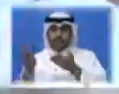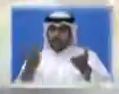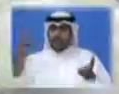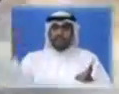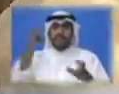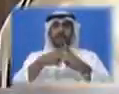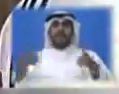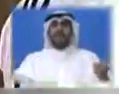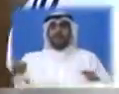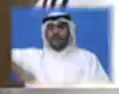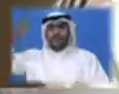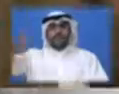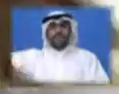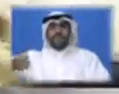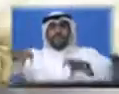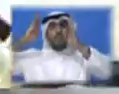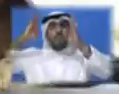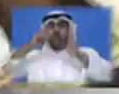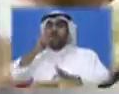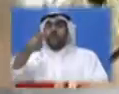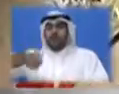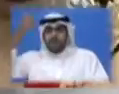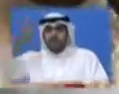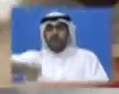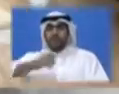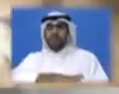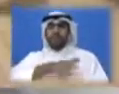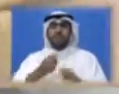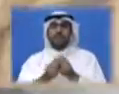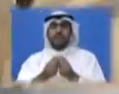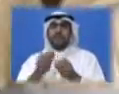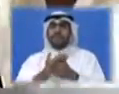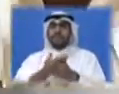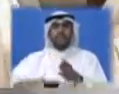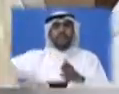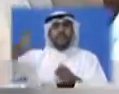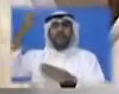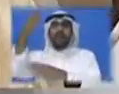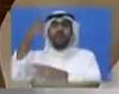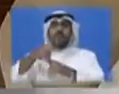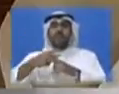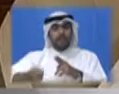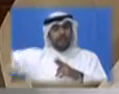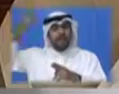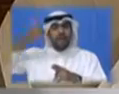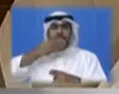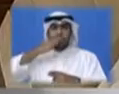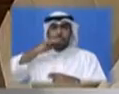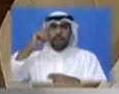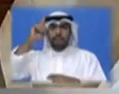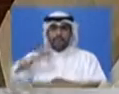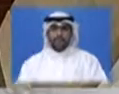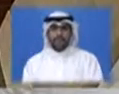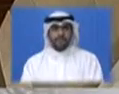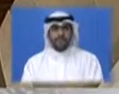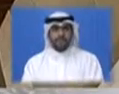مطار الكويت استقبال الأبطال لما حققه من إنجاز رياضي رفع اسم الكويت عاليا. أتقدم بجزيل